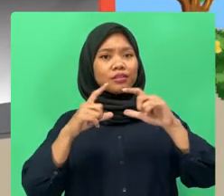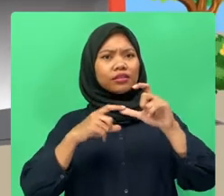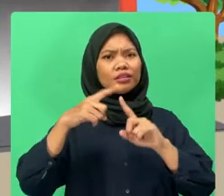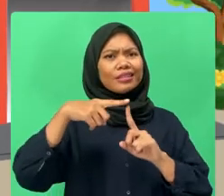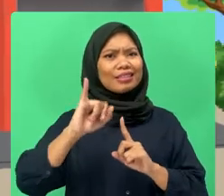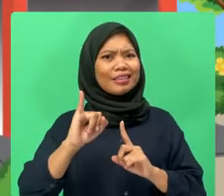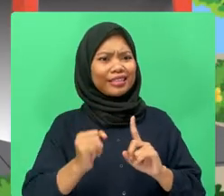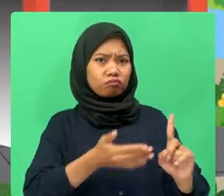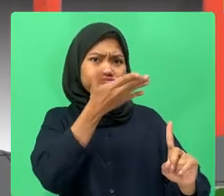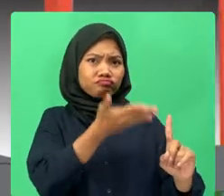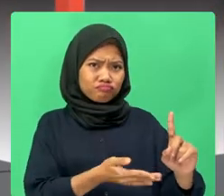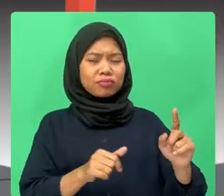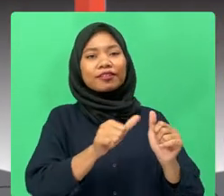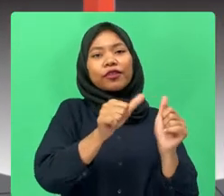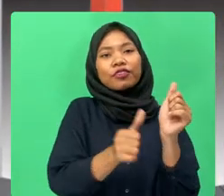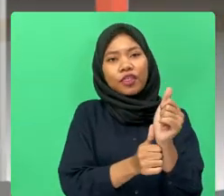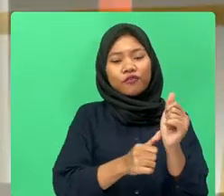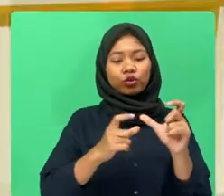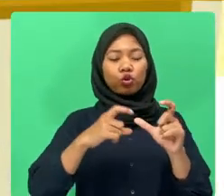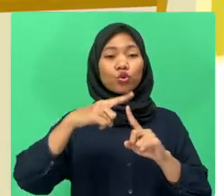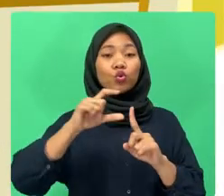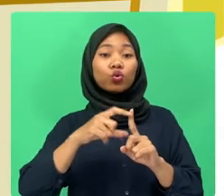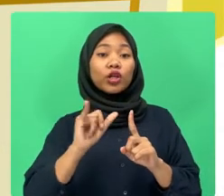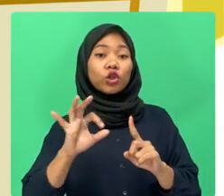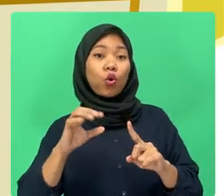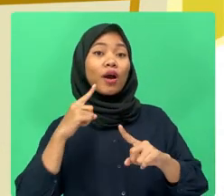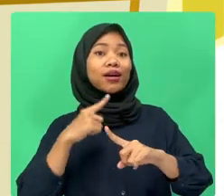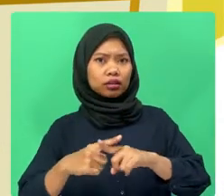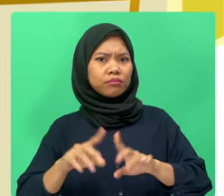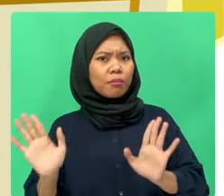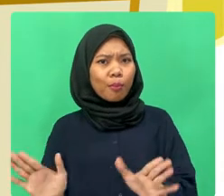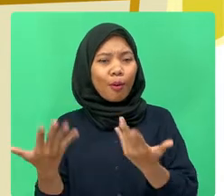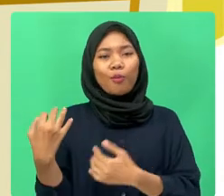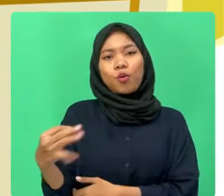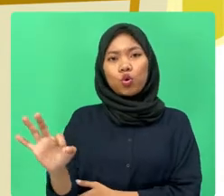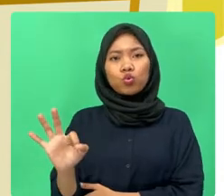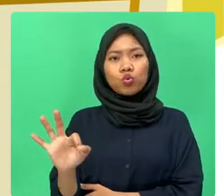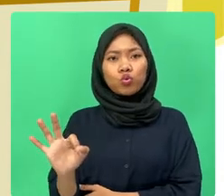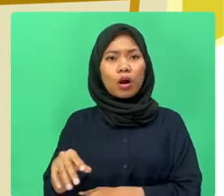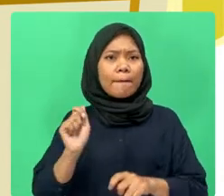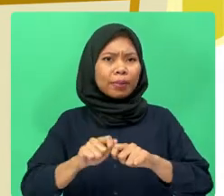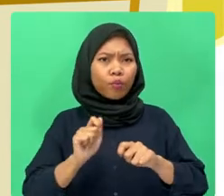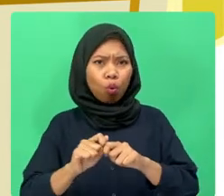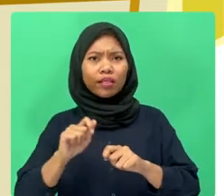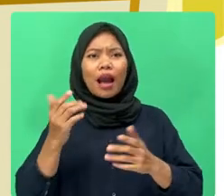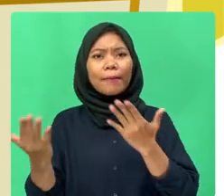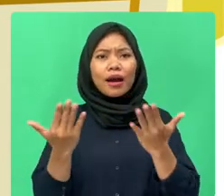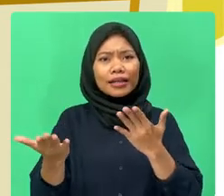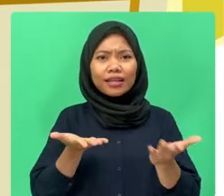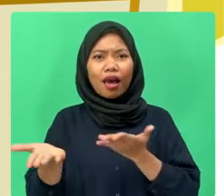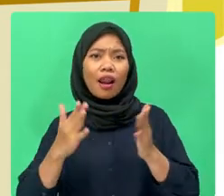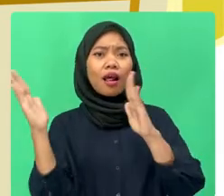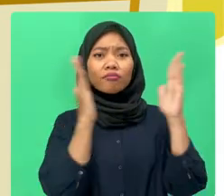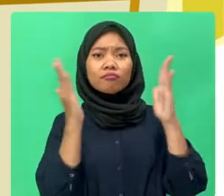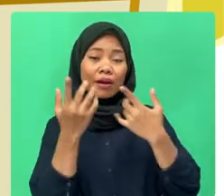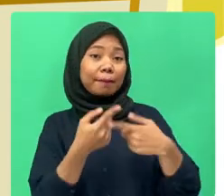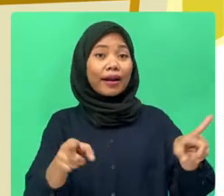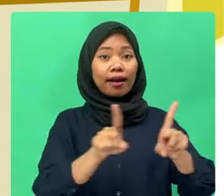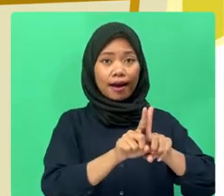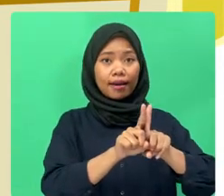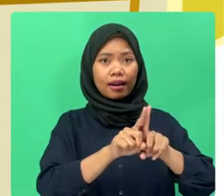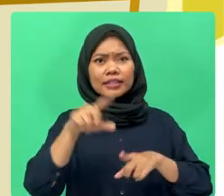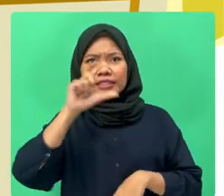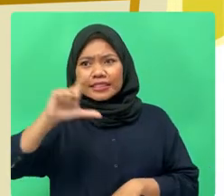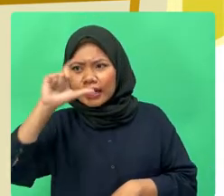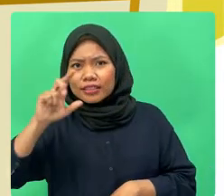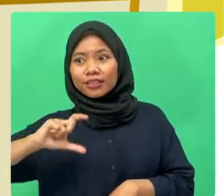Justin merupakan staf dari Studio X yang baru saja didirikan untuk menyediakan jasa penata acara perkawinan. Untuk calon klien